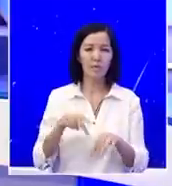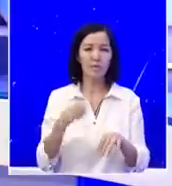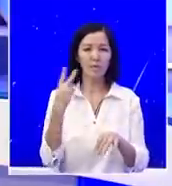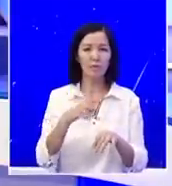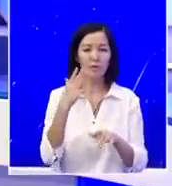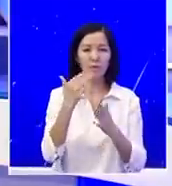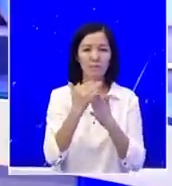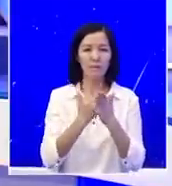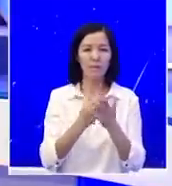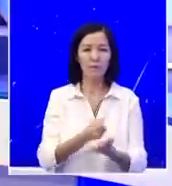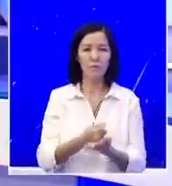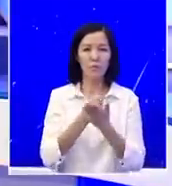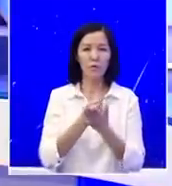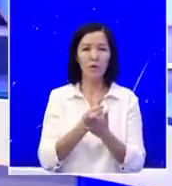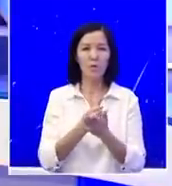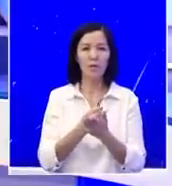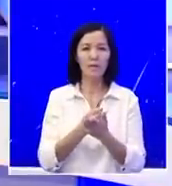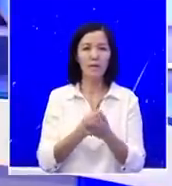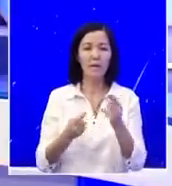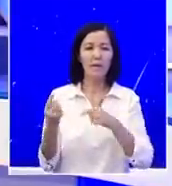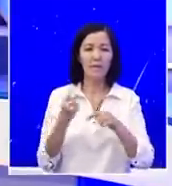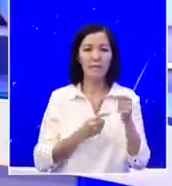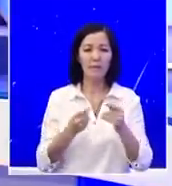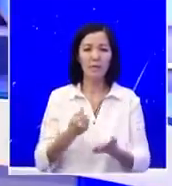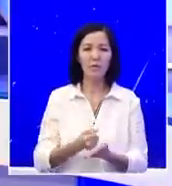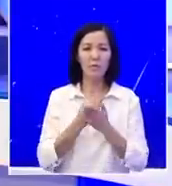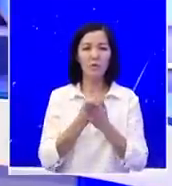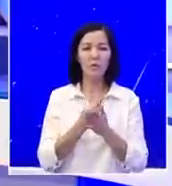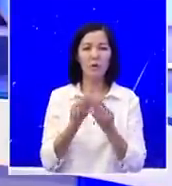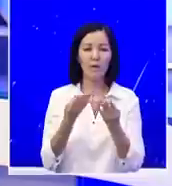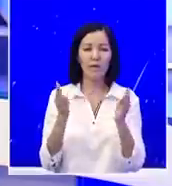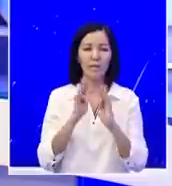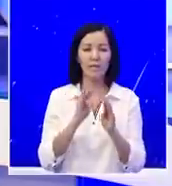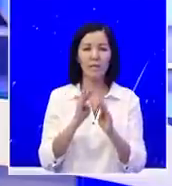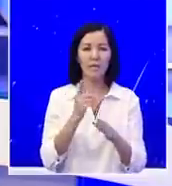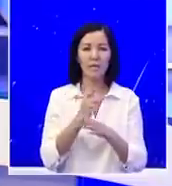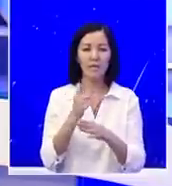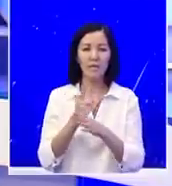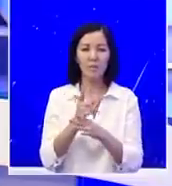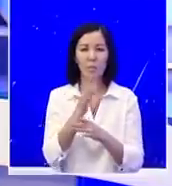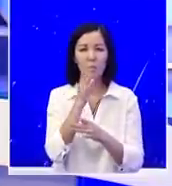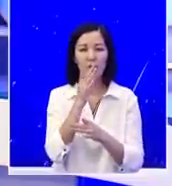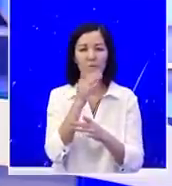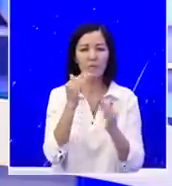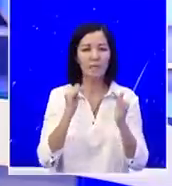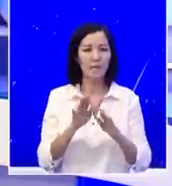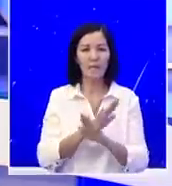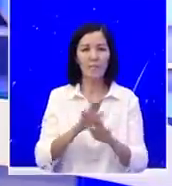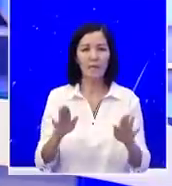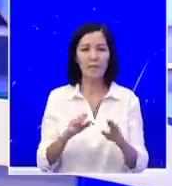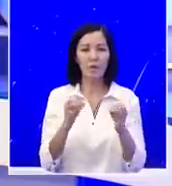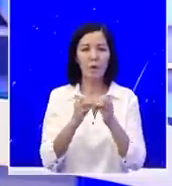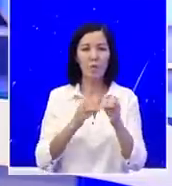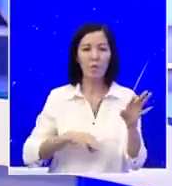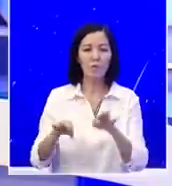2025 бағдарламасы қолдау. Даму қоры демеу, кәсіпкерлікті қолдау карантин режимі кезеңінде де саябырламапты. Соңғы екі айда 10